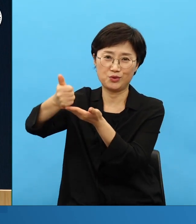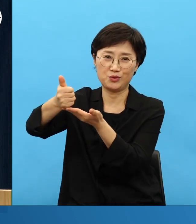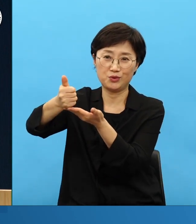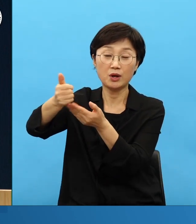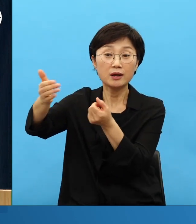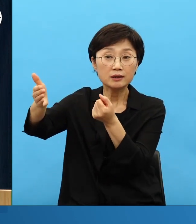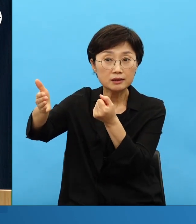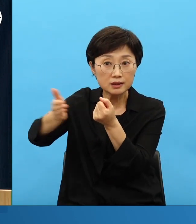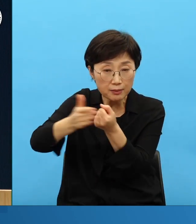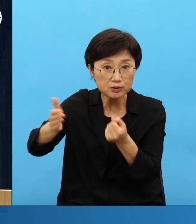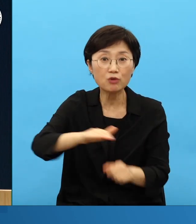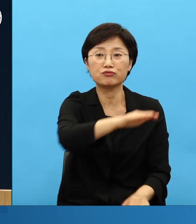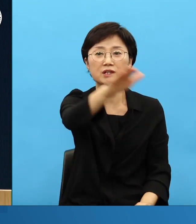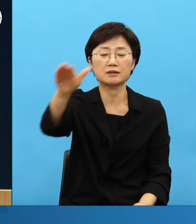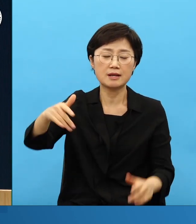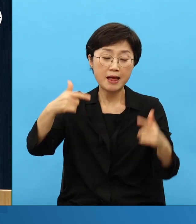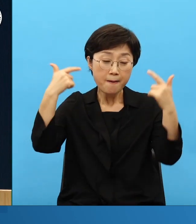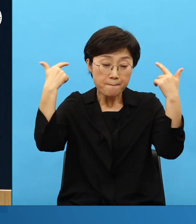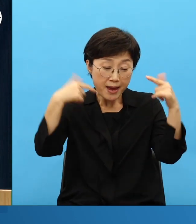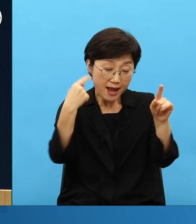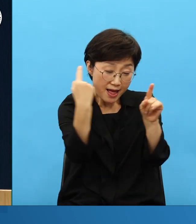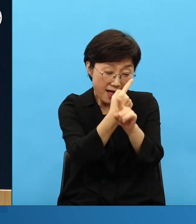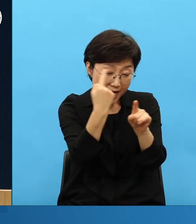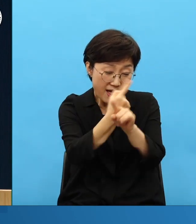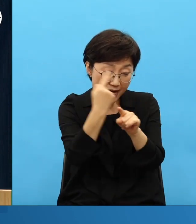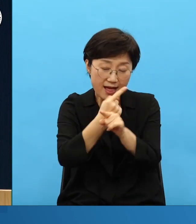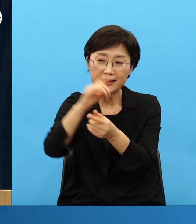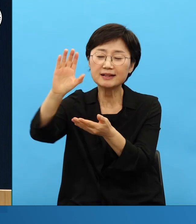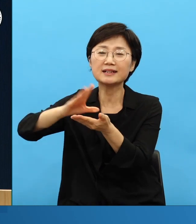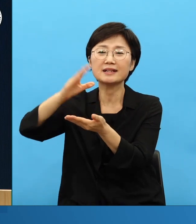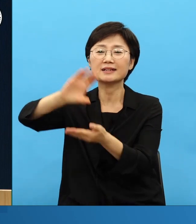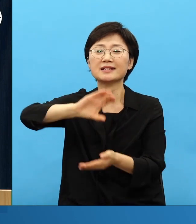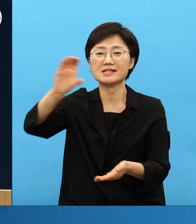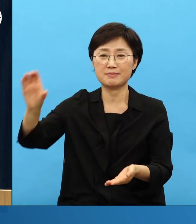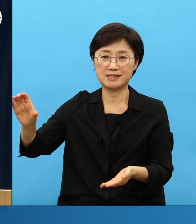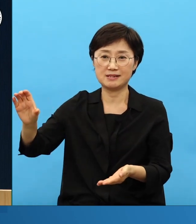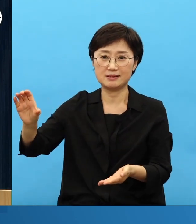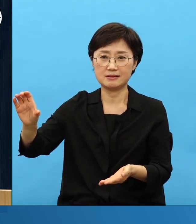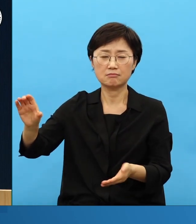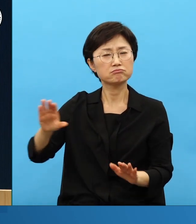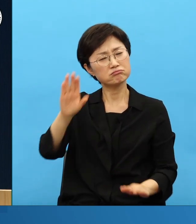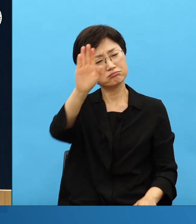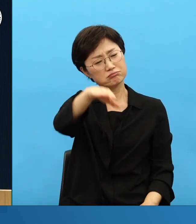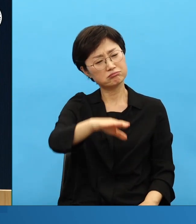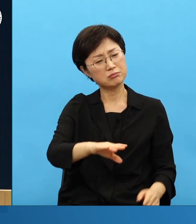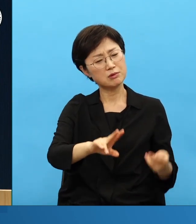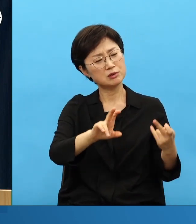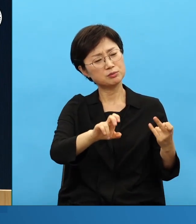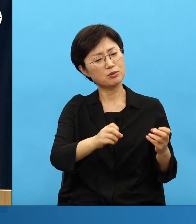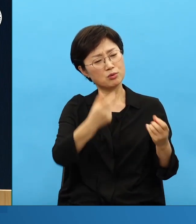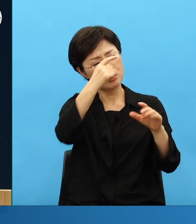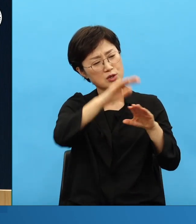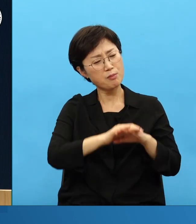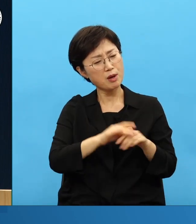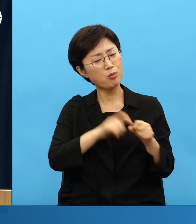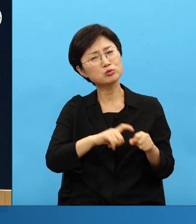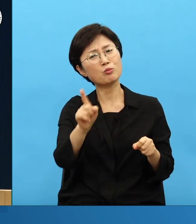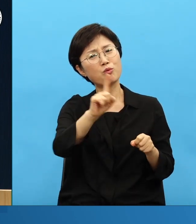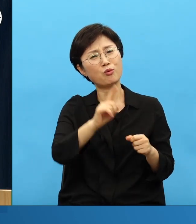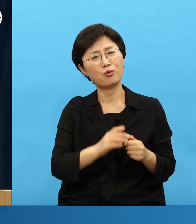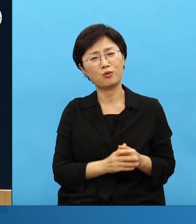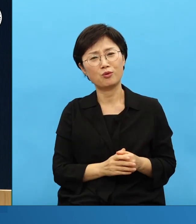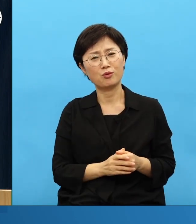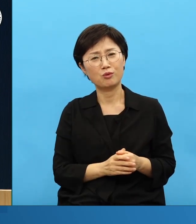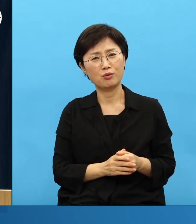항상 크리스마스면 성탄절 예배는 왜 드립니까? And if it's everyday Christmas and always Christmas, why do we give this Christmas worship? 간단하죠. It's a